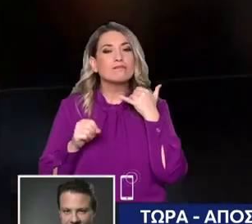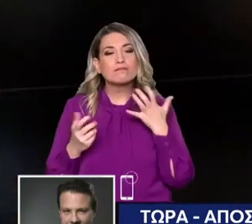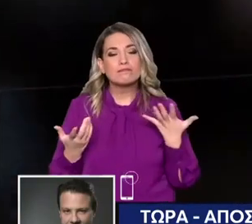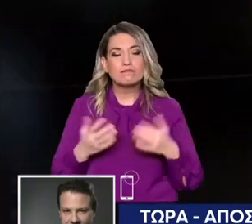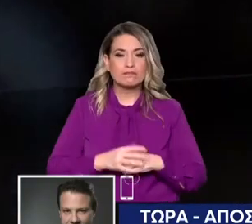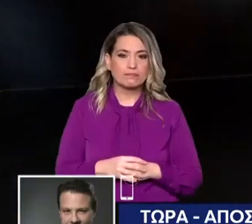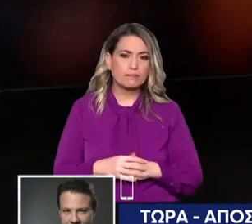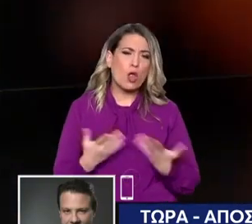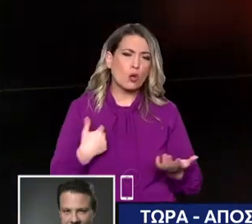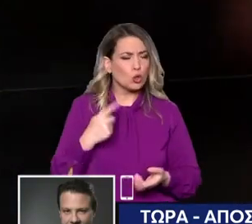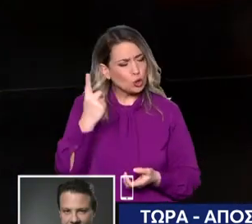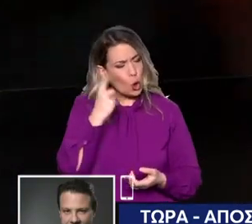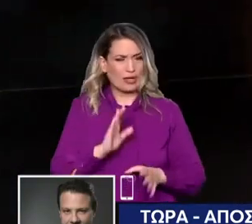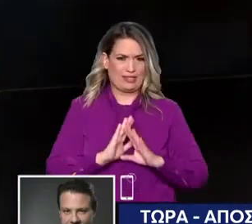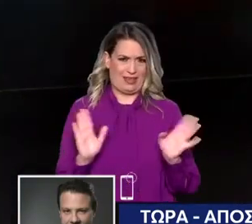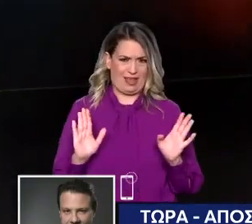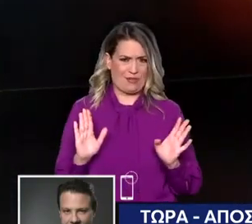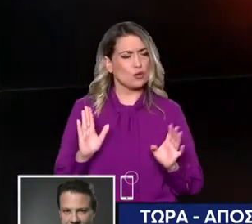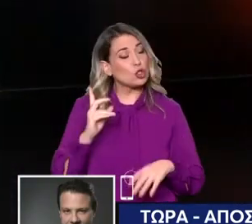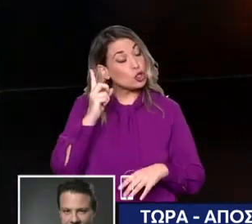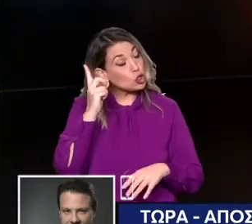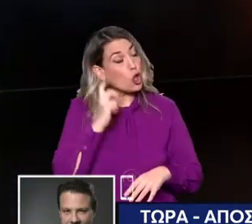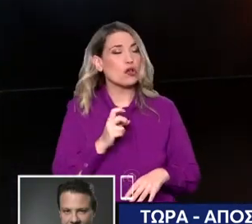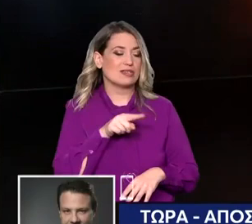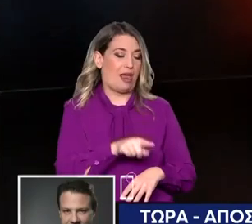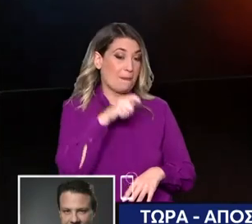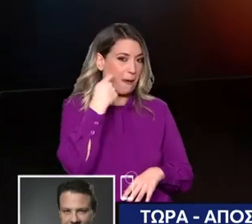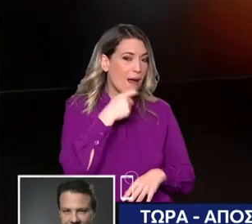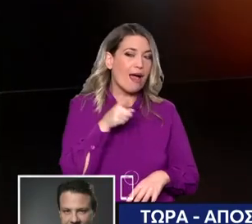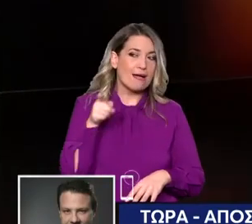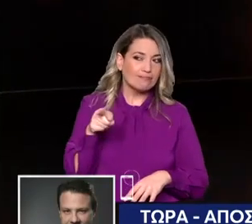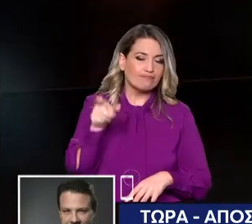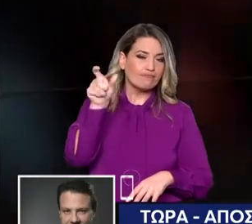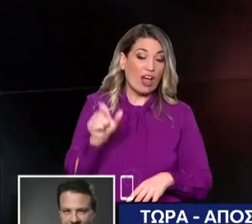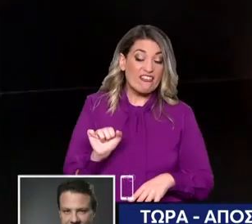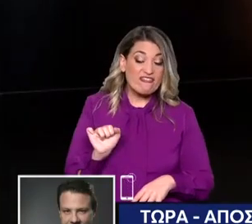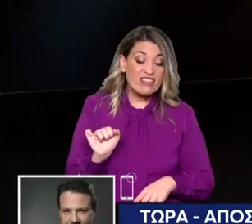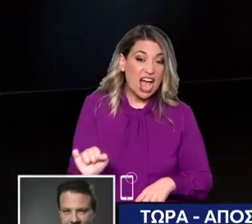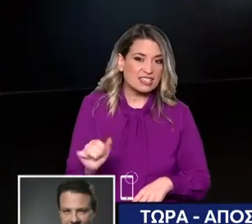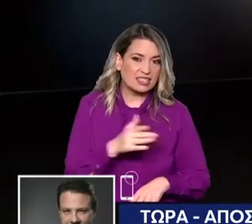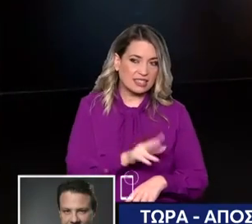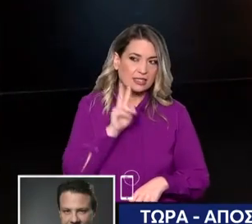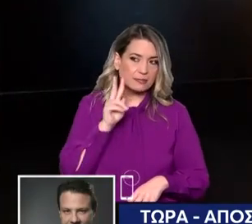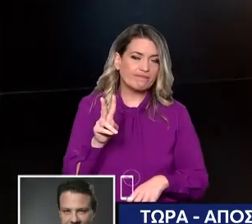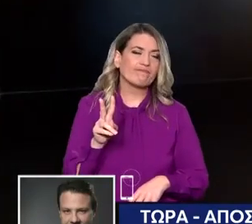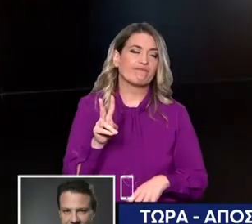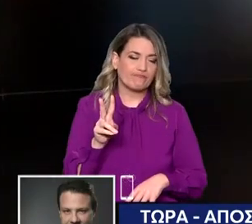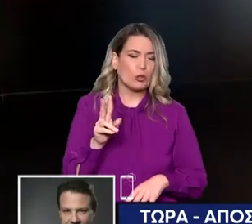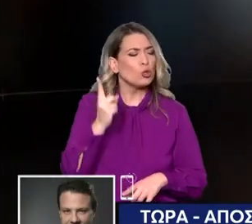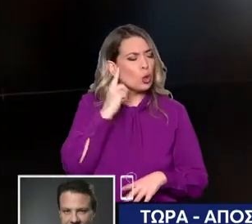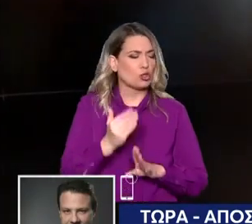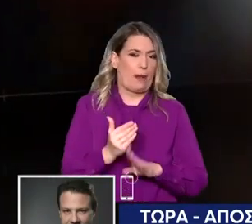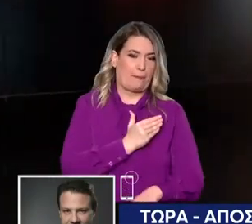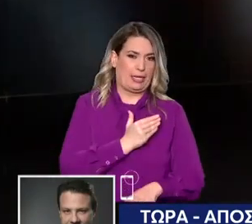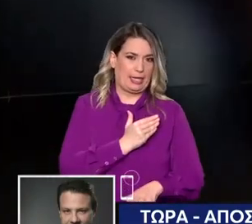την την περίμενα θα ερχόταν αντιμέτωποι με τους με το βιαστή του παιδιού της με ανθρώπους οι οποίοι έχουν